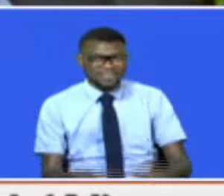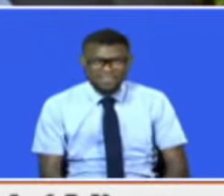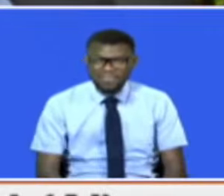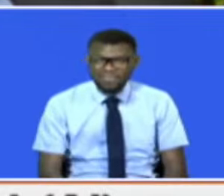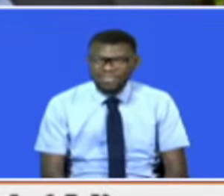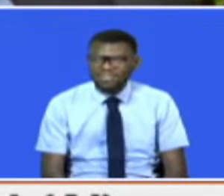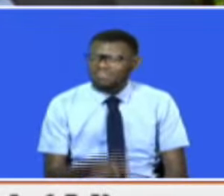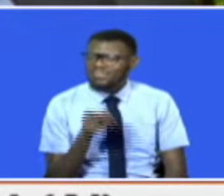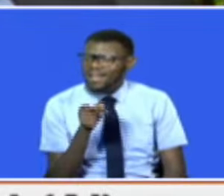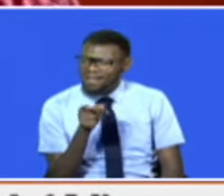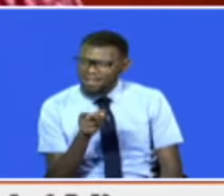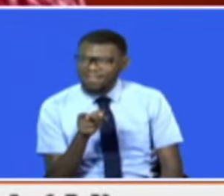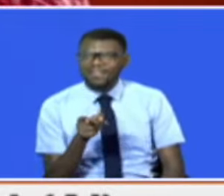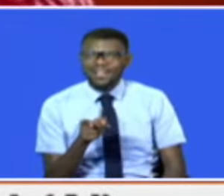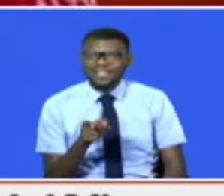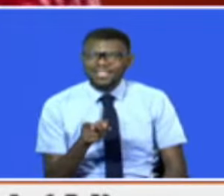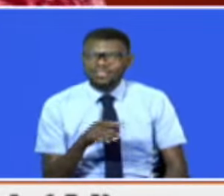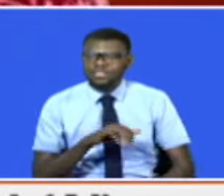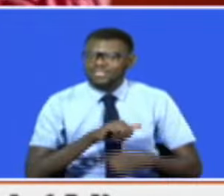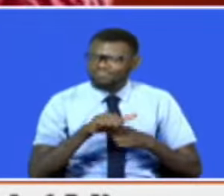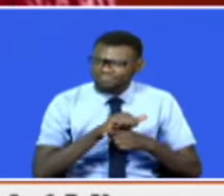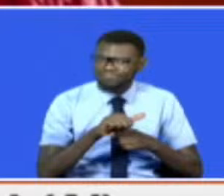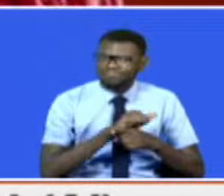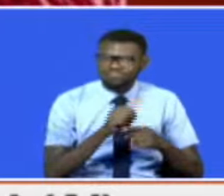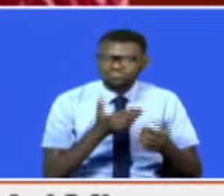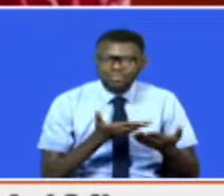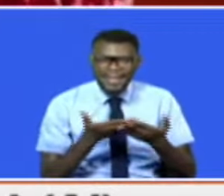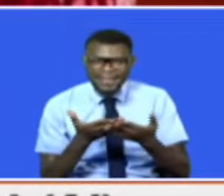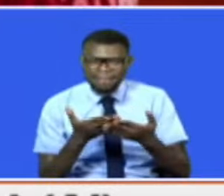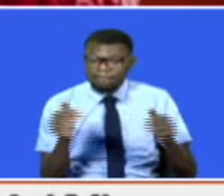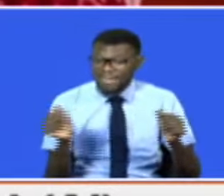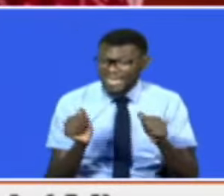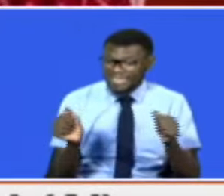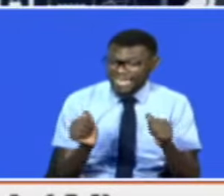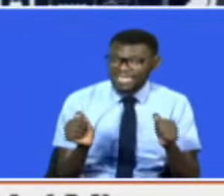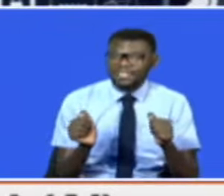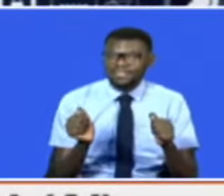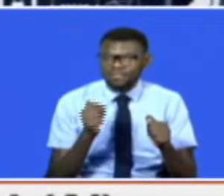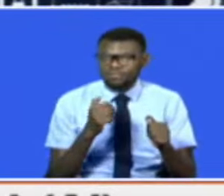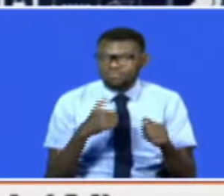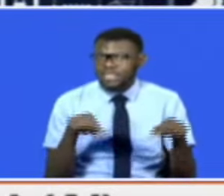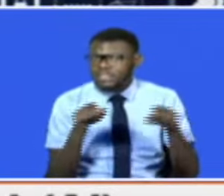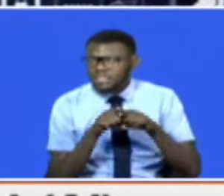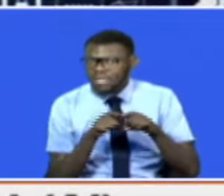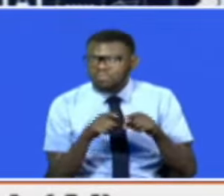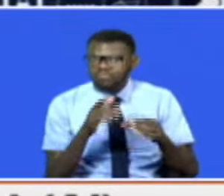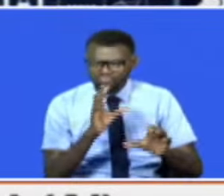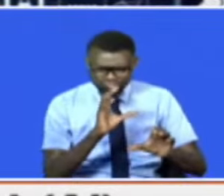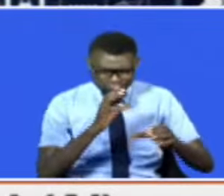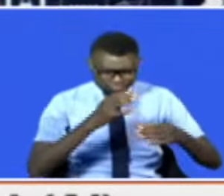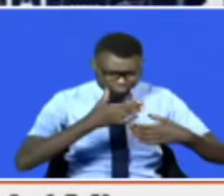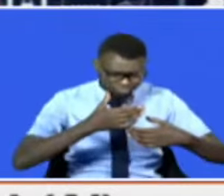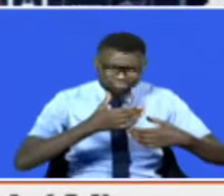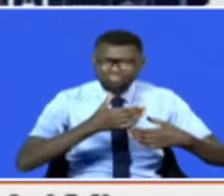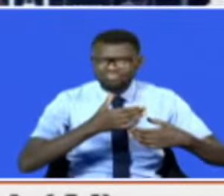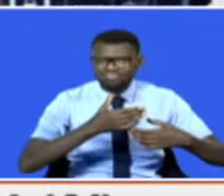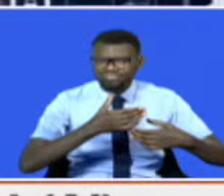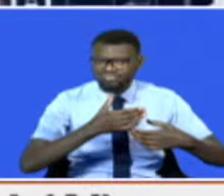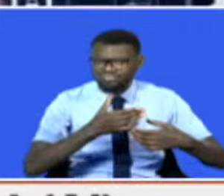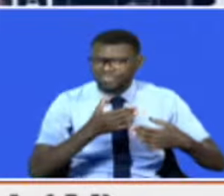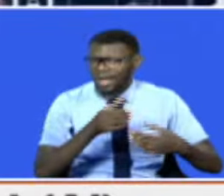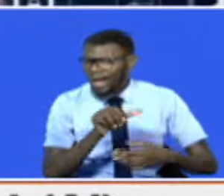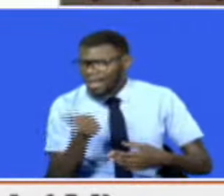huo utasaidia kukabiliana nao ni ugonjwa wa malaria, na vile vile kuweza kutabiri magonjwa mengine kwa kutumia